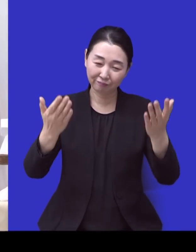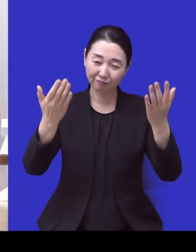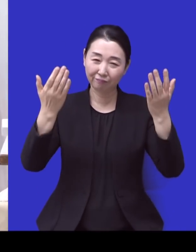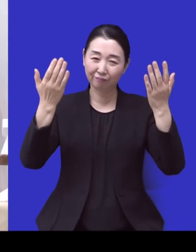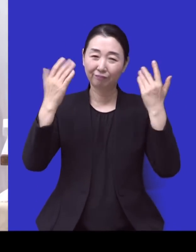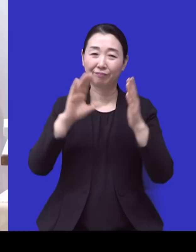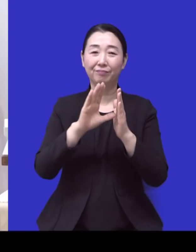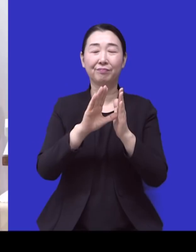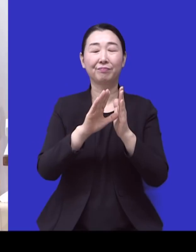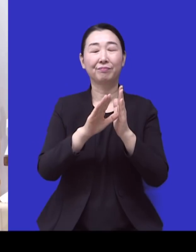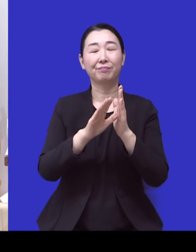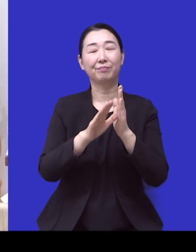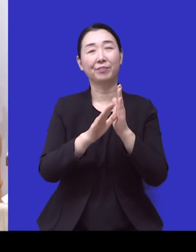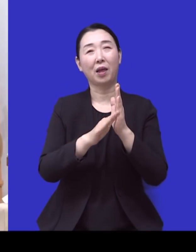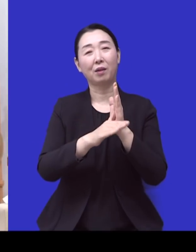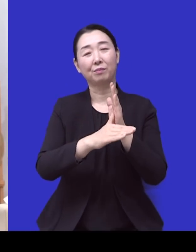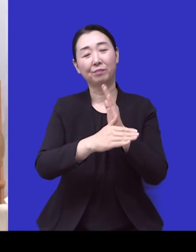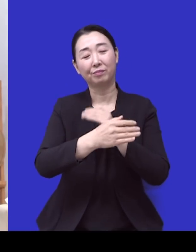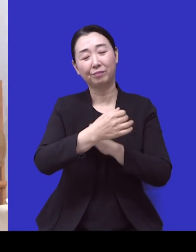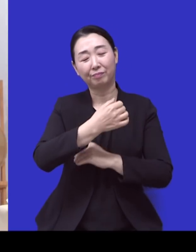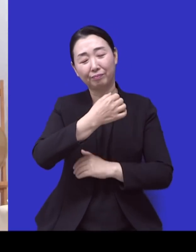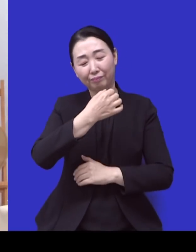깊은 한숨 내쉴 때